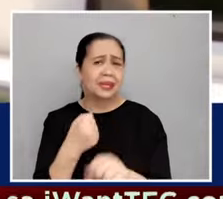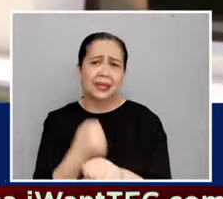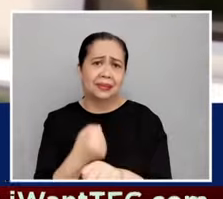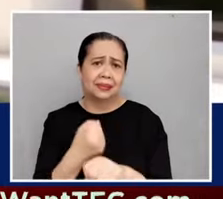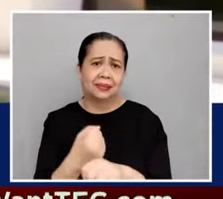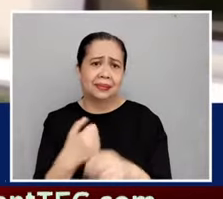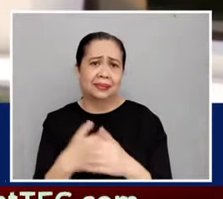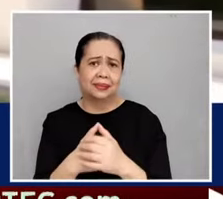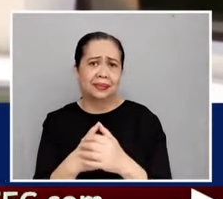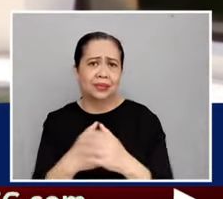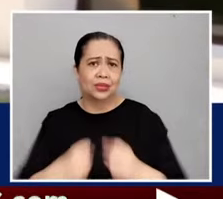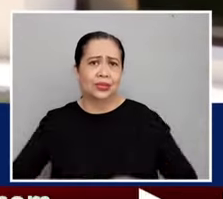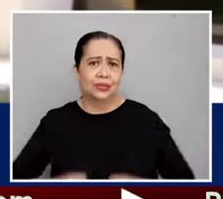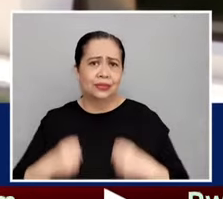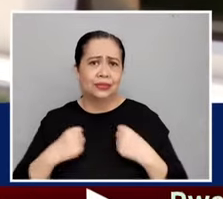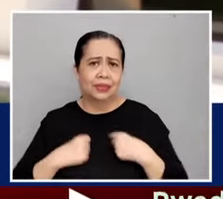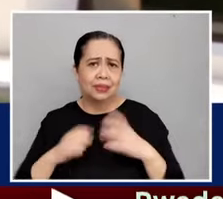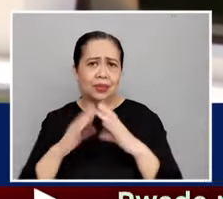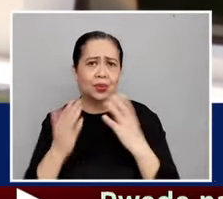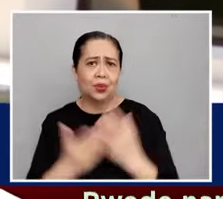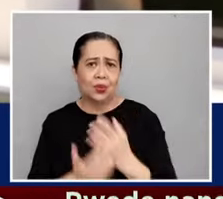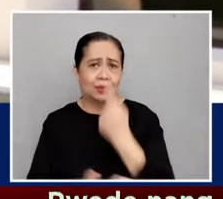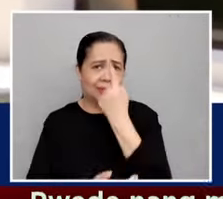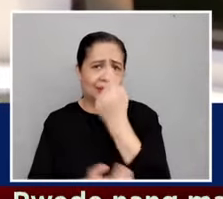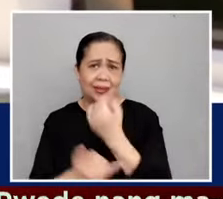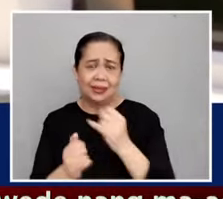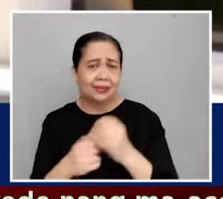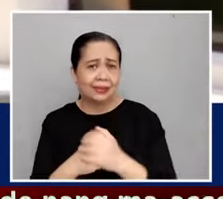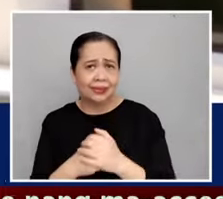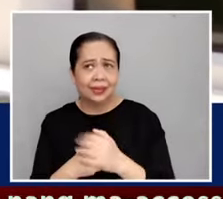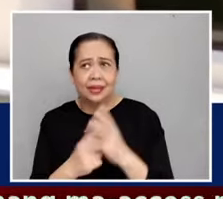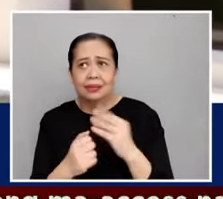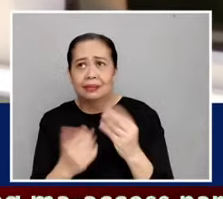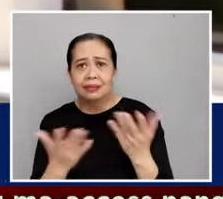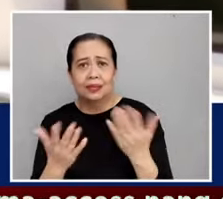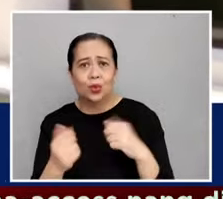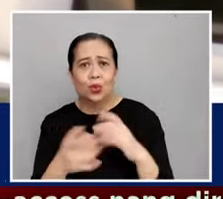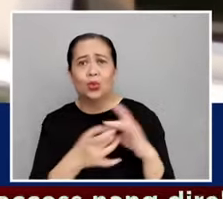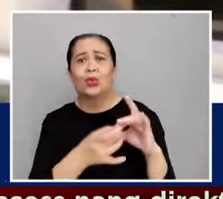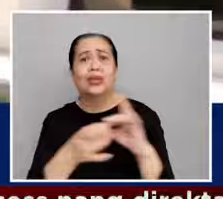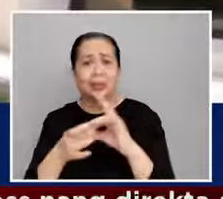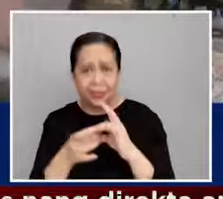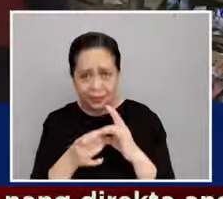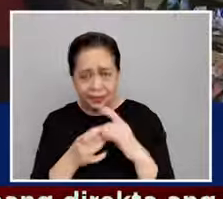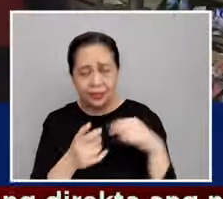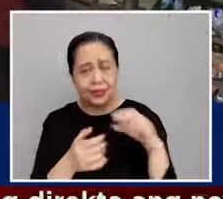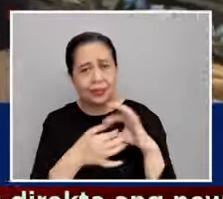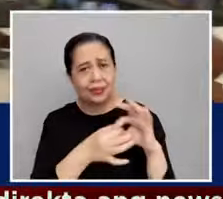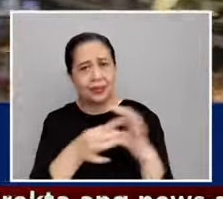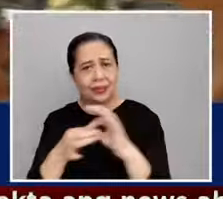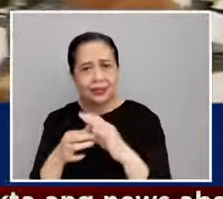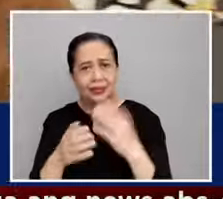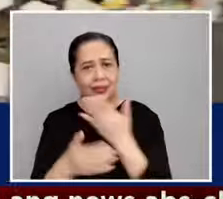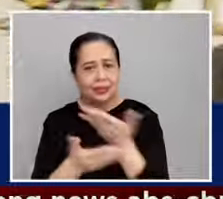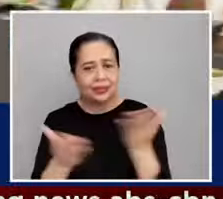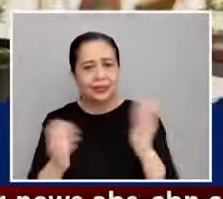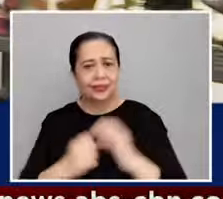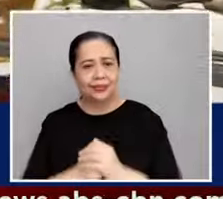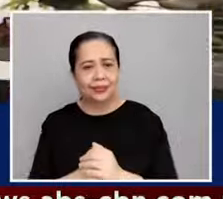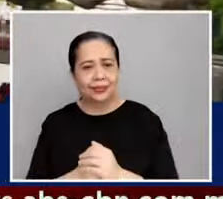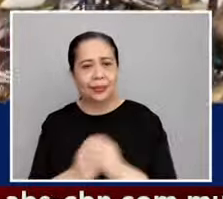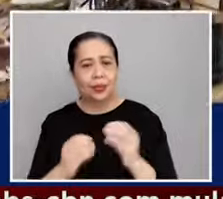mahirap mag-survive dito sa mundo mag-isa. So we're all connected. We're all connected to each other.